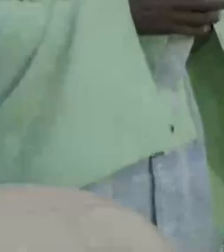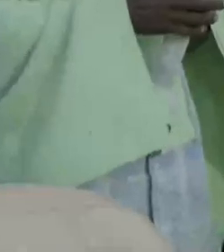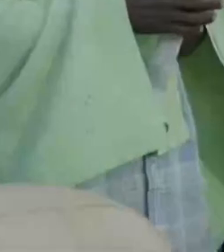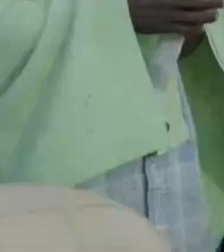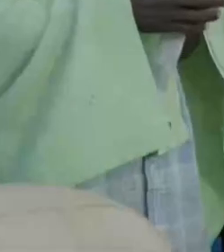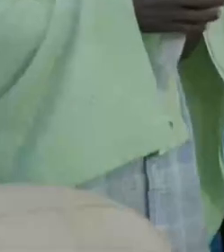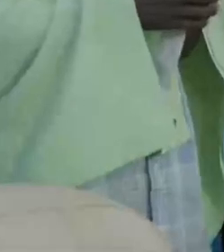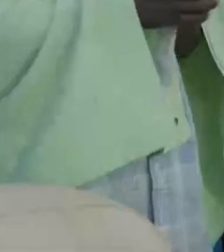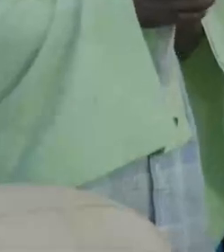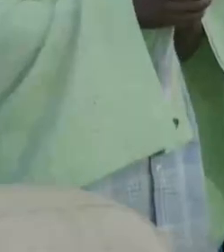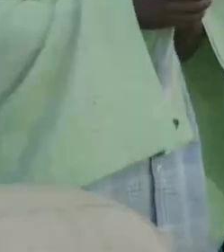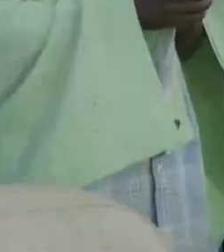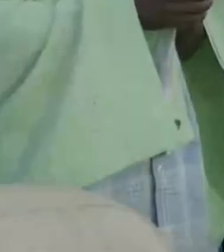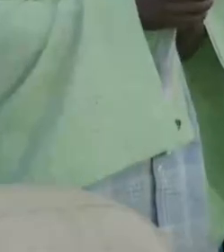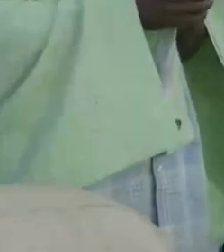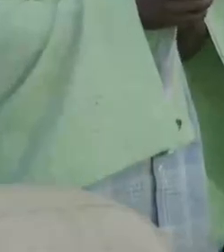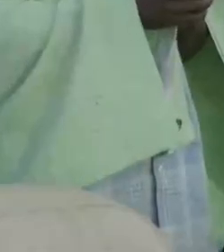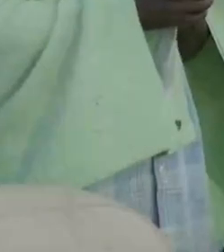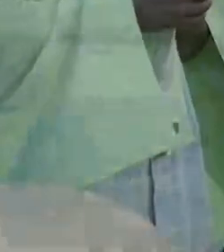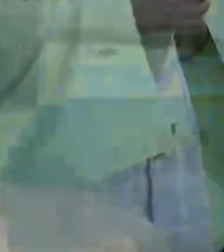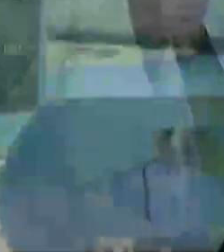gloire à Dieu